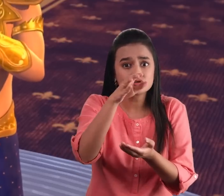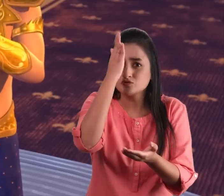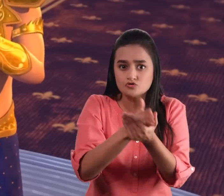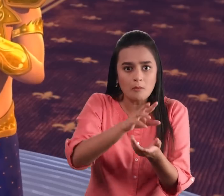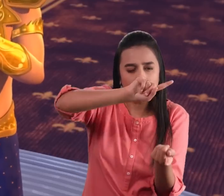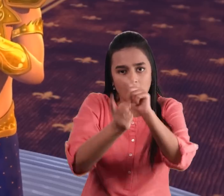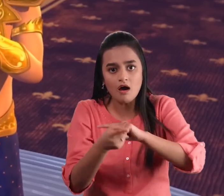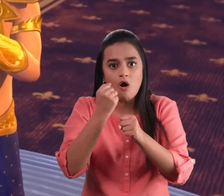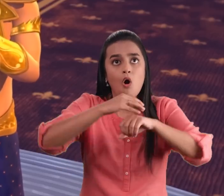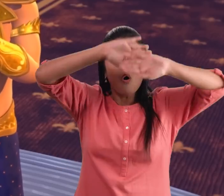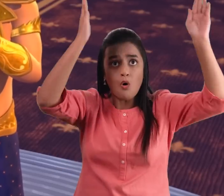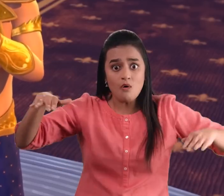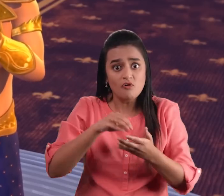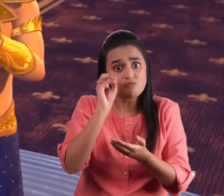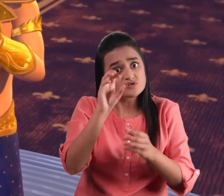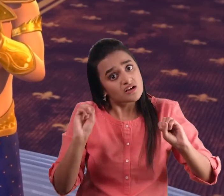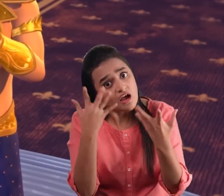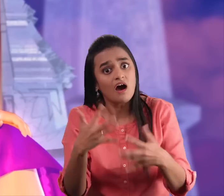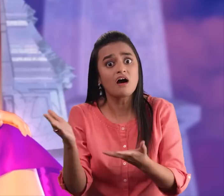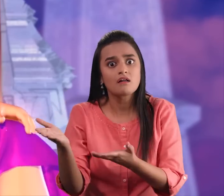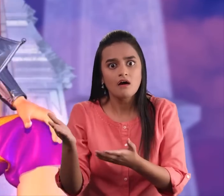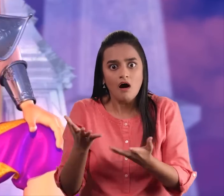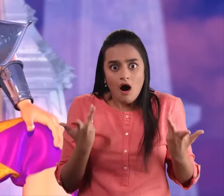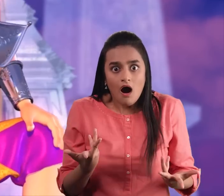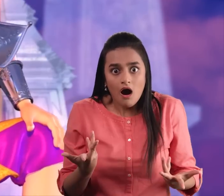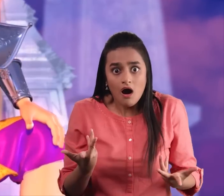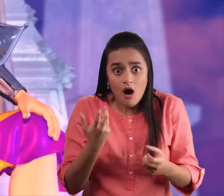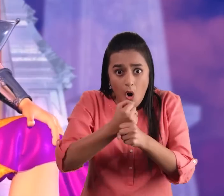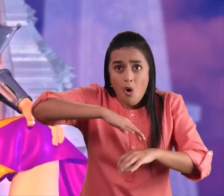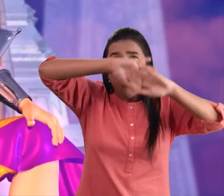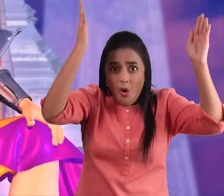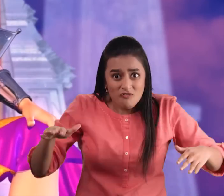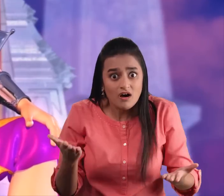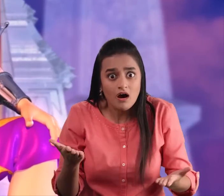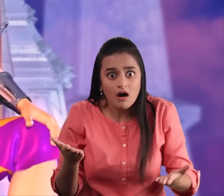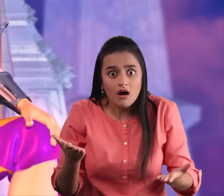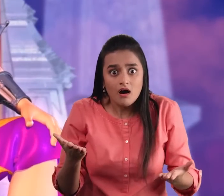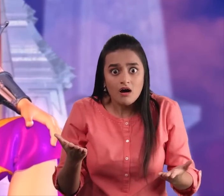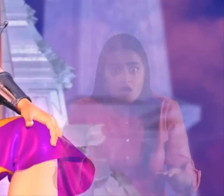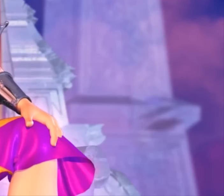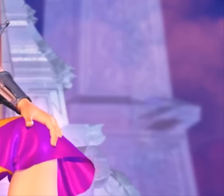बजाय गोवर्धन पर्वत की पूजा शुरू कर दी है। क्या? गोवर्धन पर्वत की?